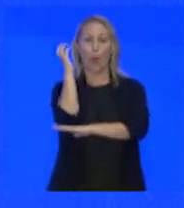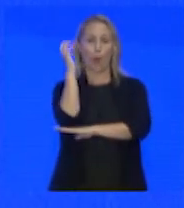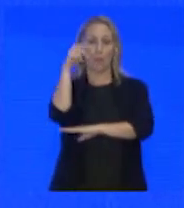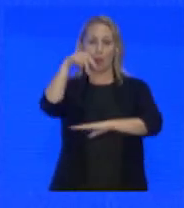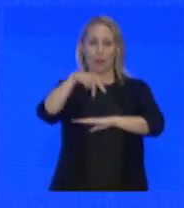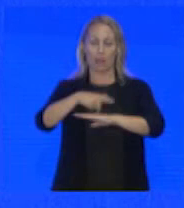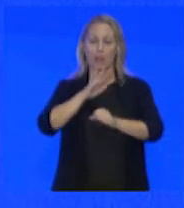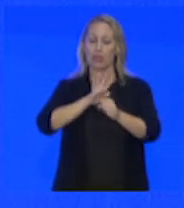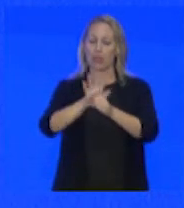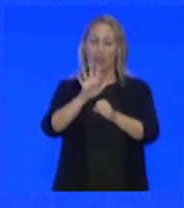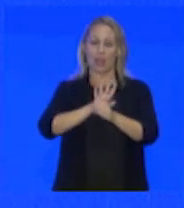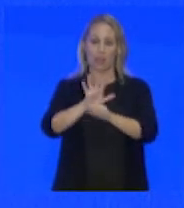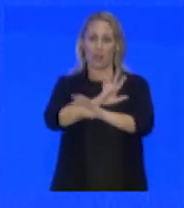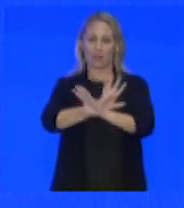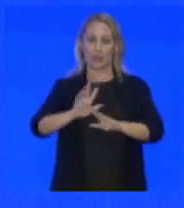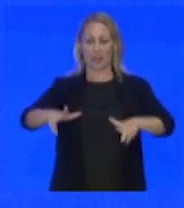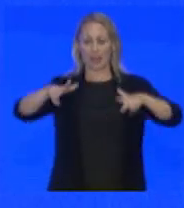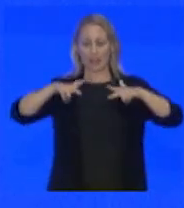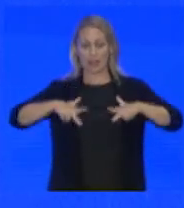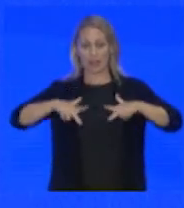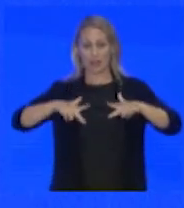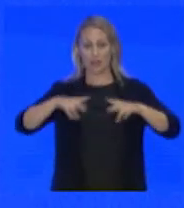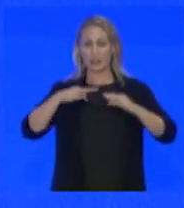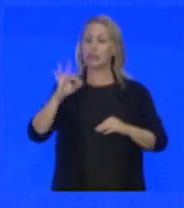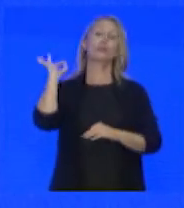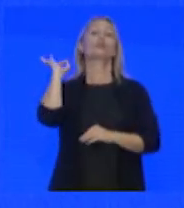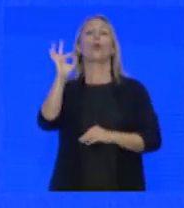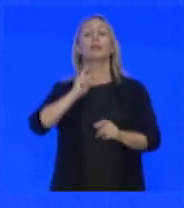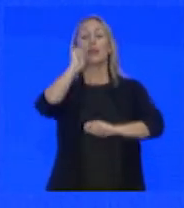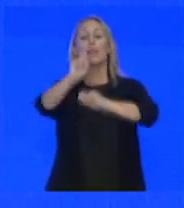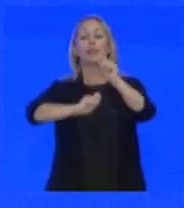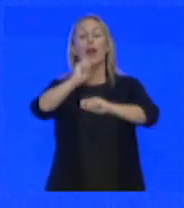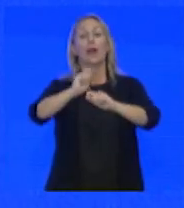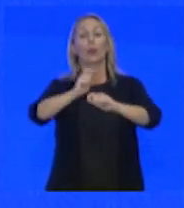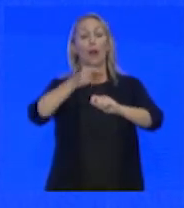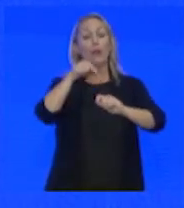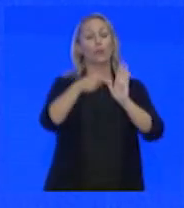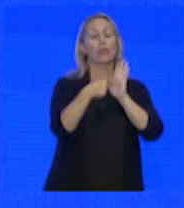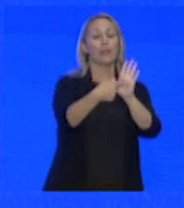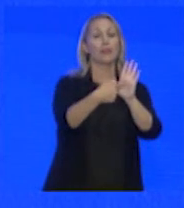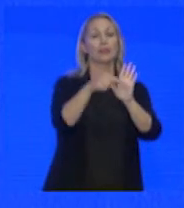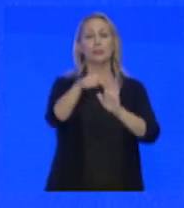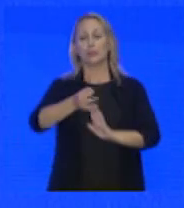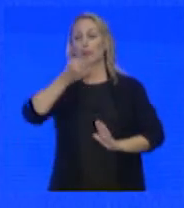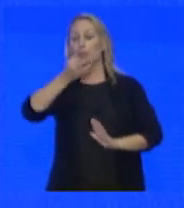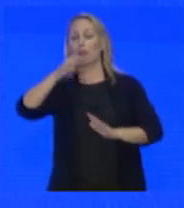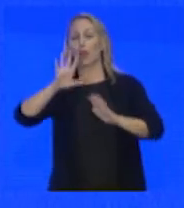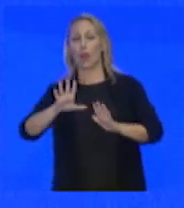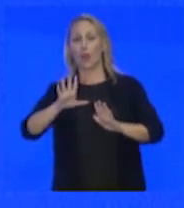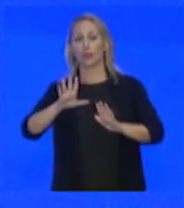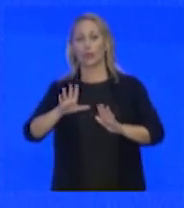ομιλίας. Η κυβέρνησή μας, το έχω πει πολλές φορές, θέλω να κρίνεται από τα έργα της και όχι από τα λόγια της. Και αυτό το δείγμα γραφής